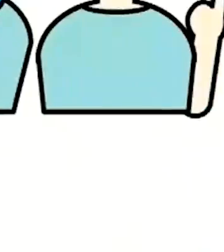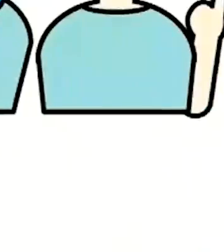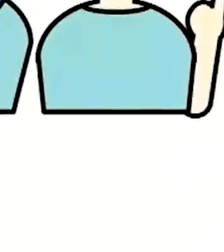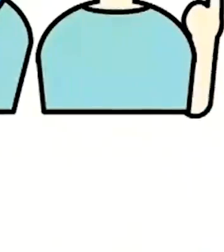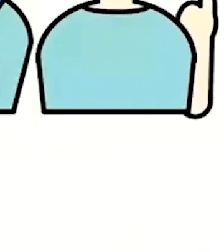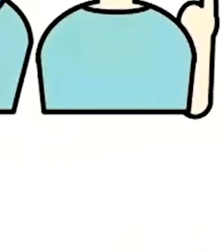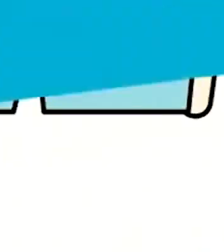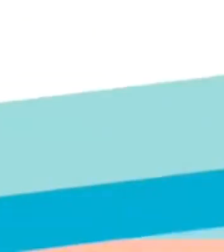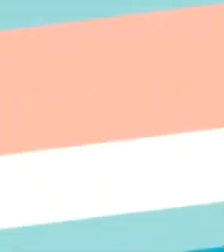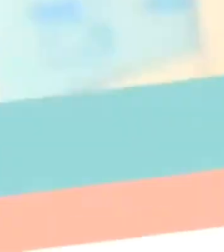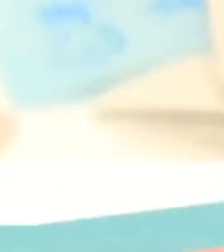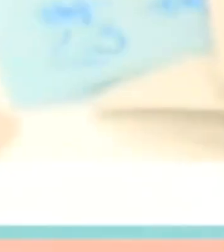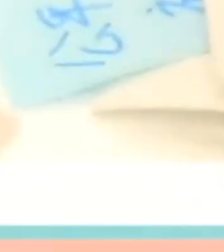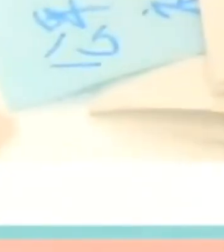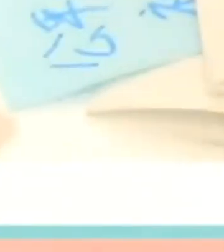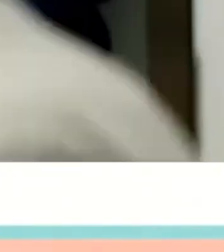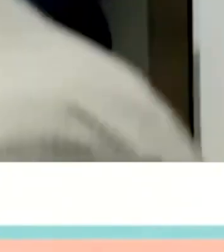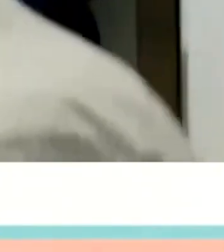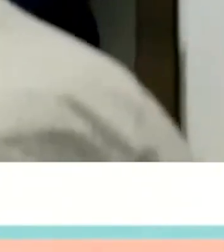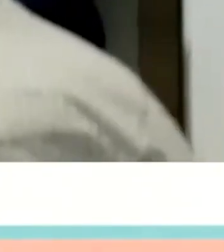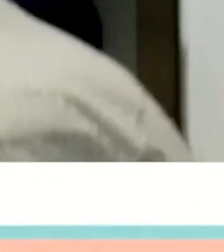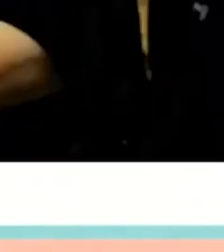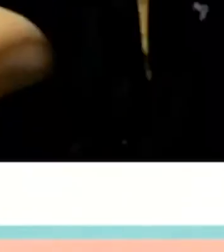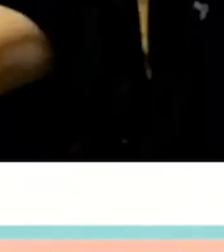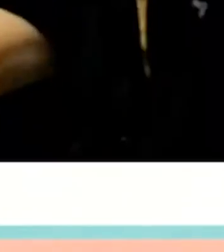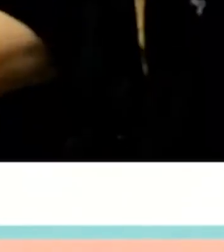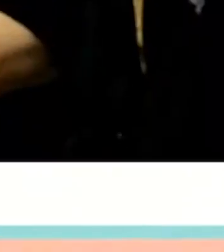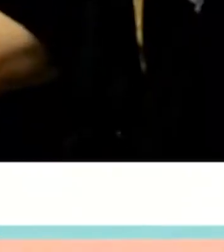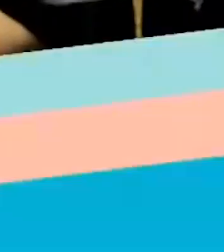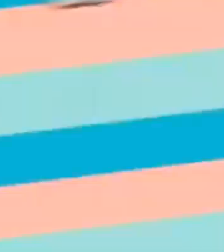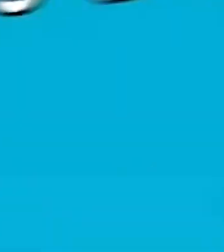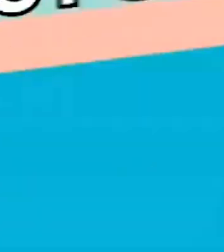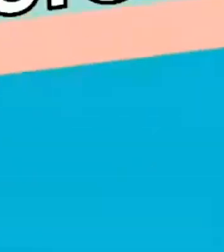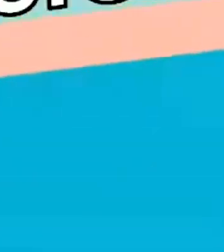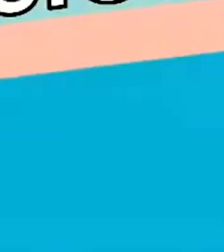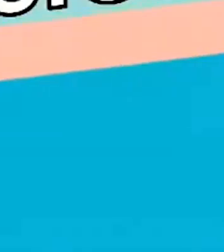ペンえへネットワークを作ります